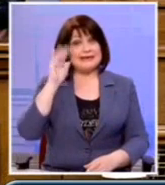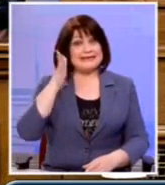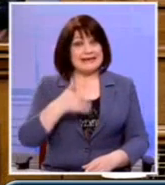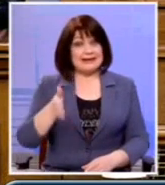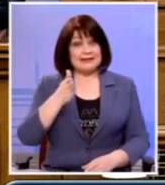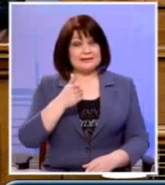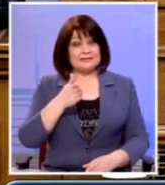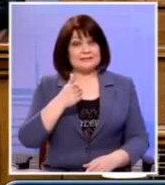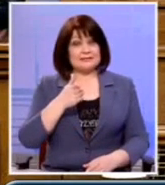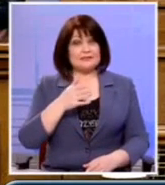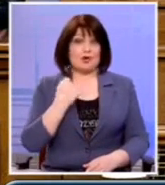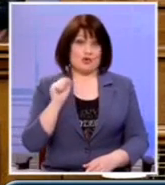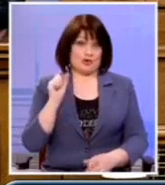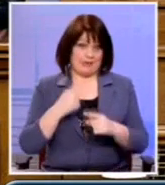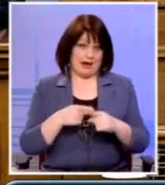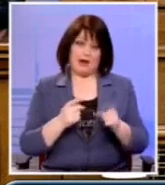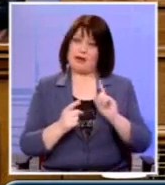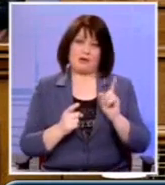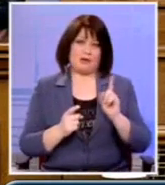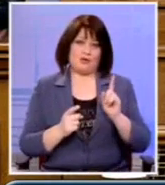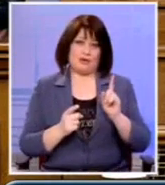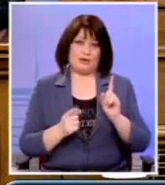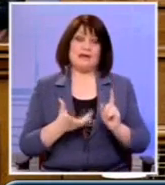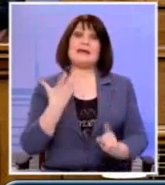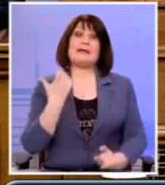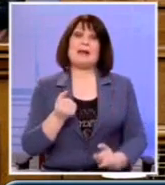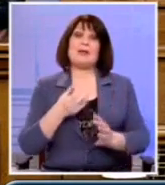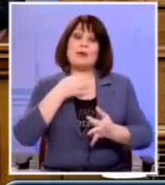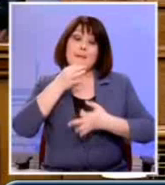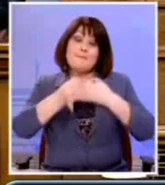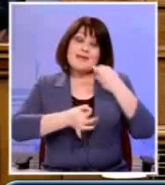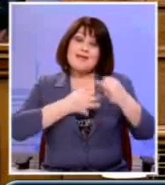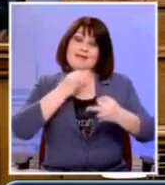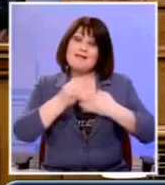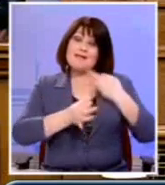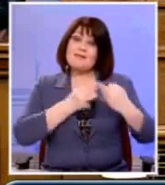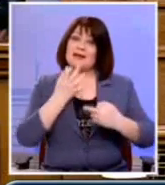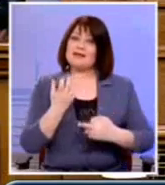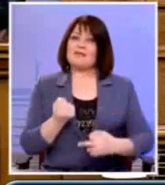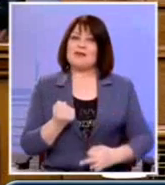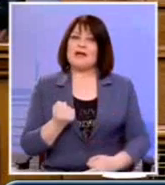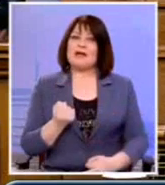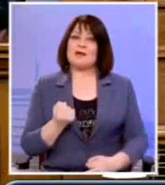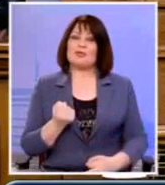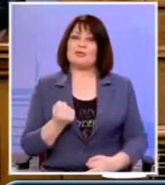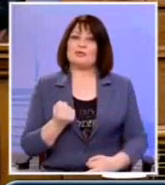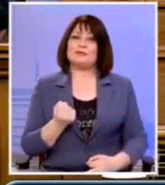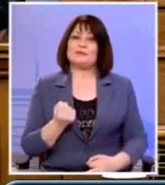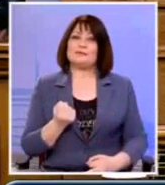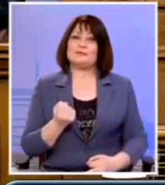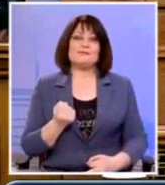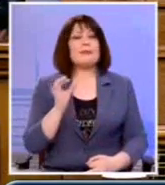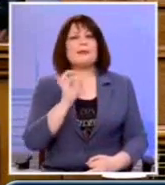απλά δεν υπάρχει ένα όχι, αλλά υπάρχουν ισχυρότατα επιχειρήματα που βασίζονται και